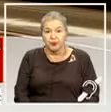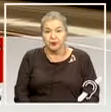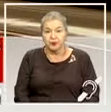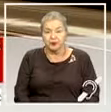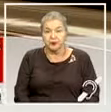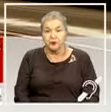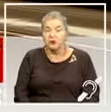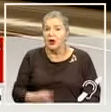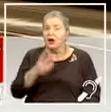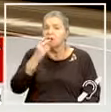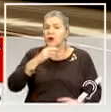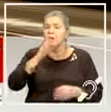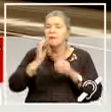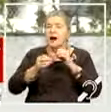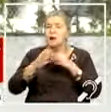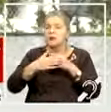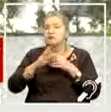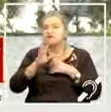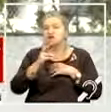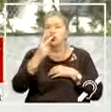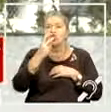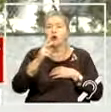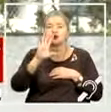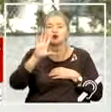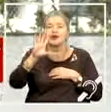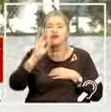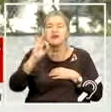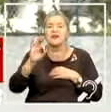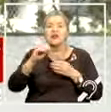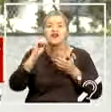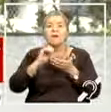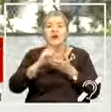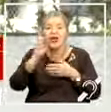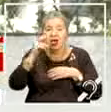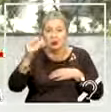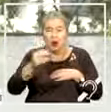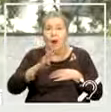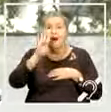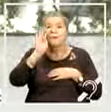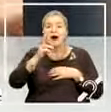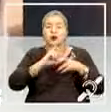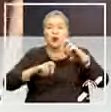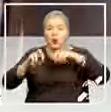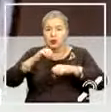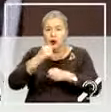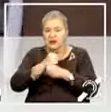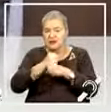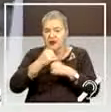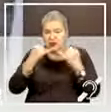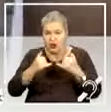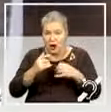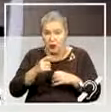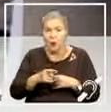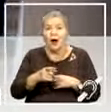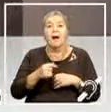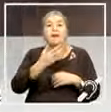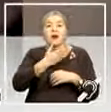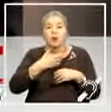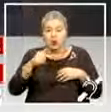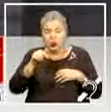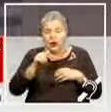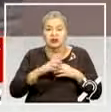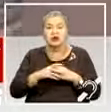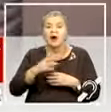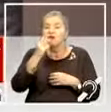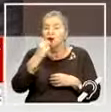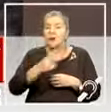Bună ziua, vorbim despre un prejudiciu de aproximativ 250.000 de euro. Sunt patru percheziții în desfășurare și la această oră în capitală. Vorbim